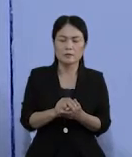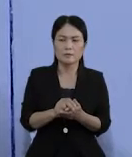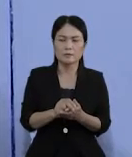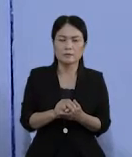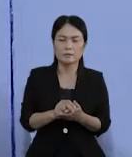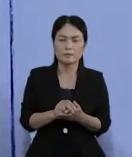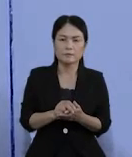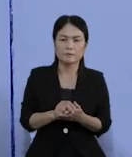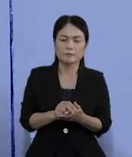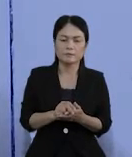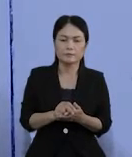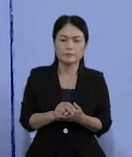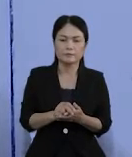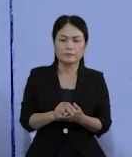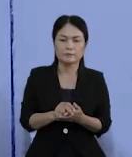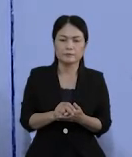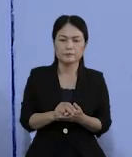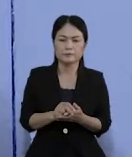phù nè